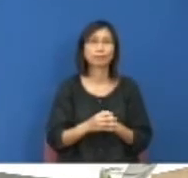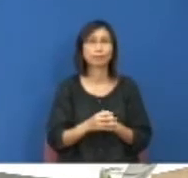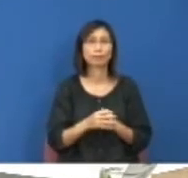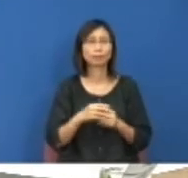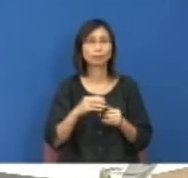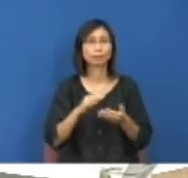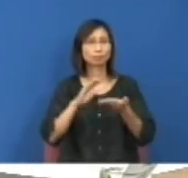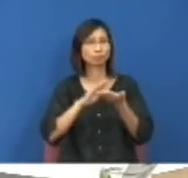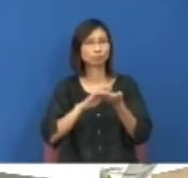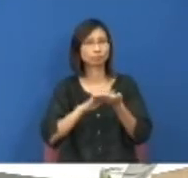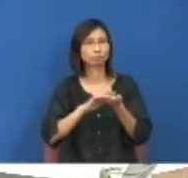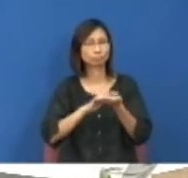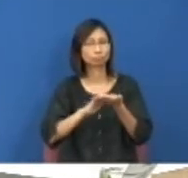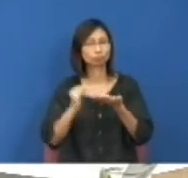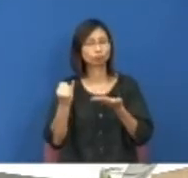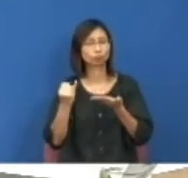組織係俾人哋